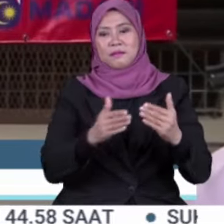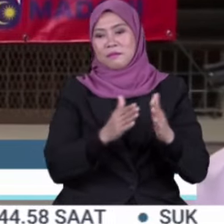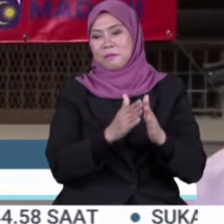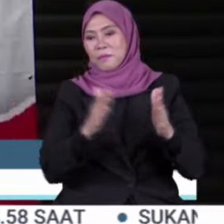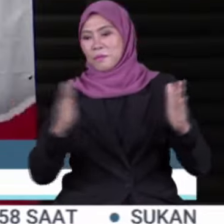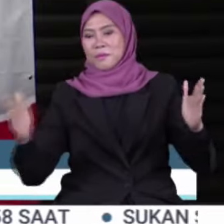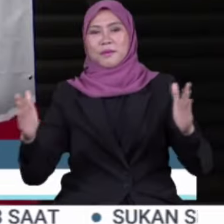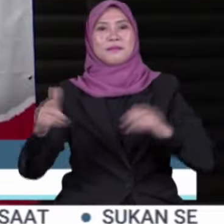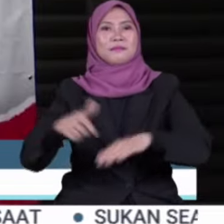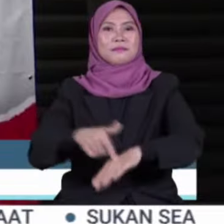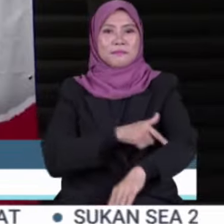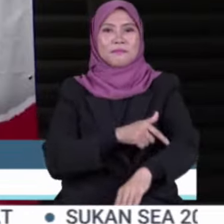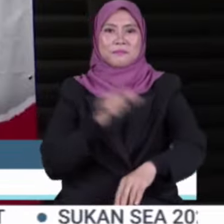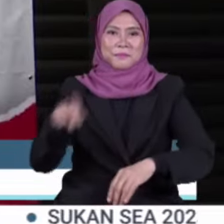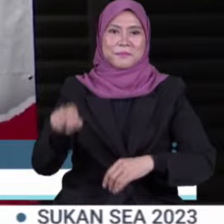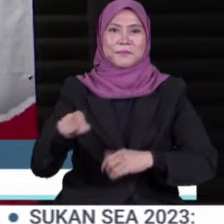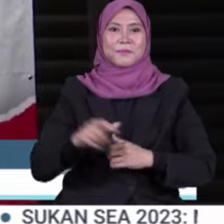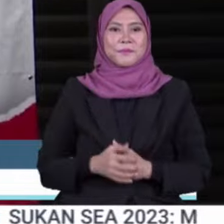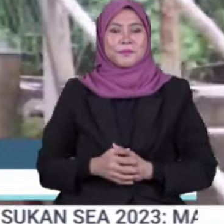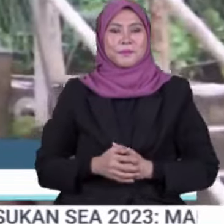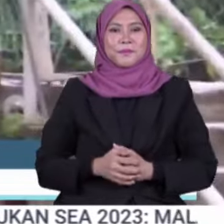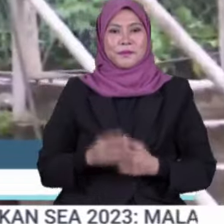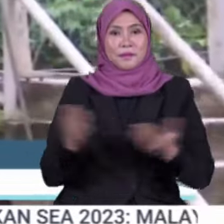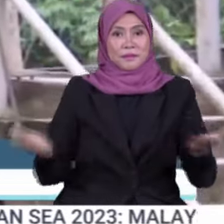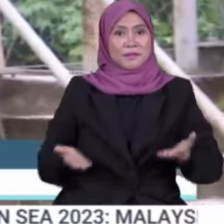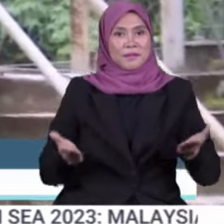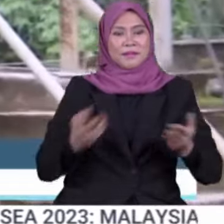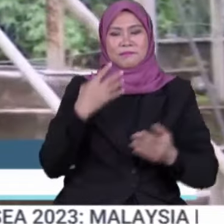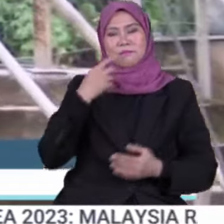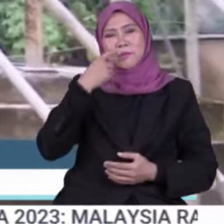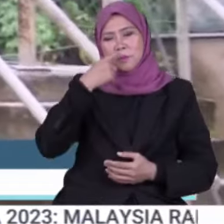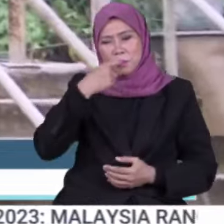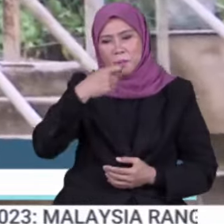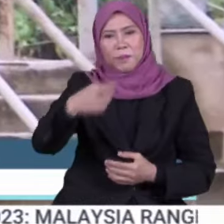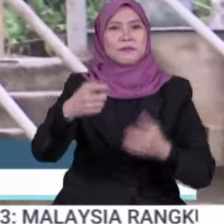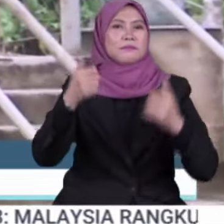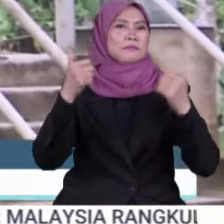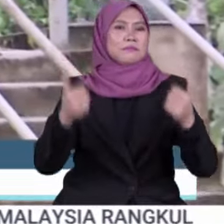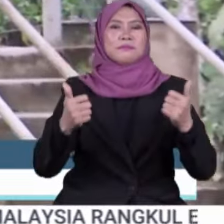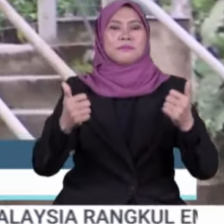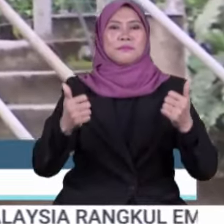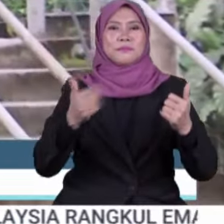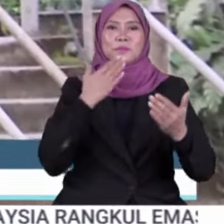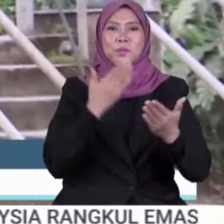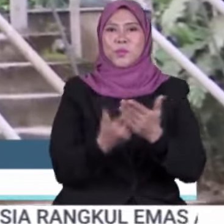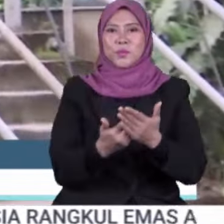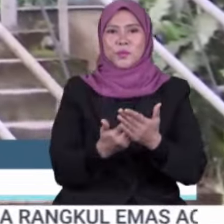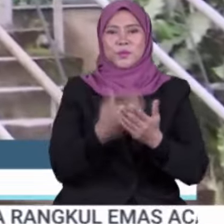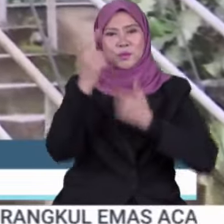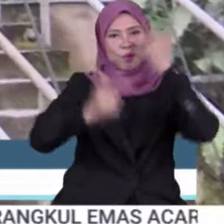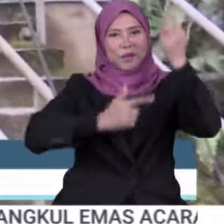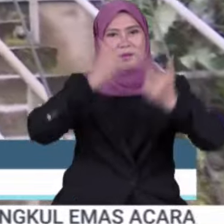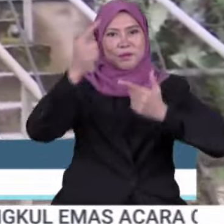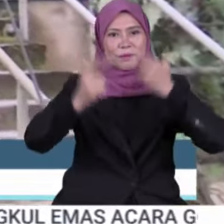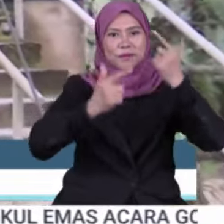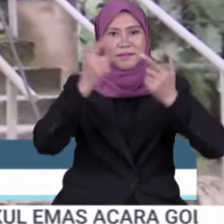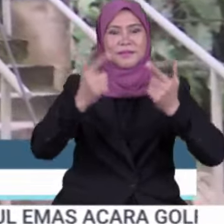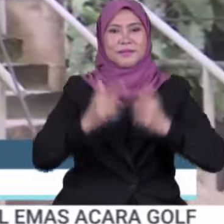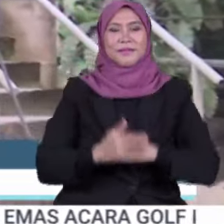tempohnya. Suasana di sini sangat menarik dan merupakan satu lokasi yang sangat baiklah untuk pelancongan. Jadi saya